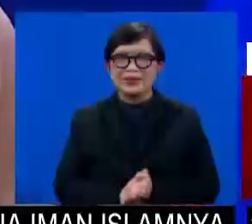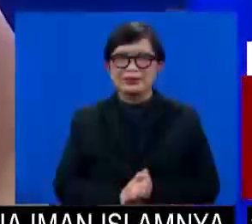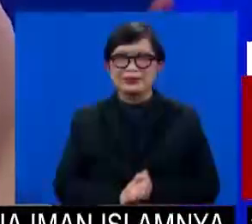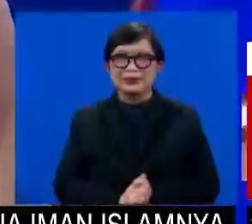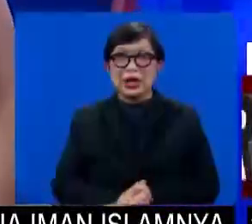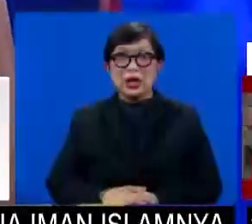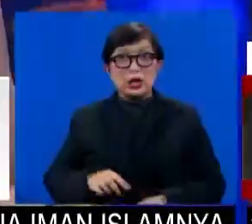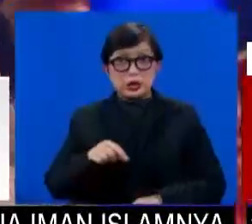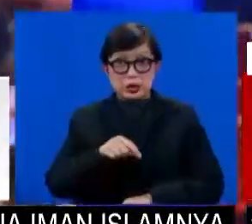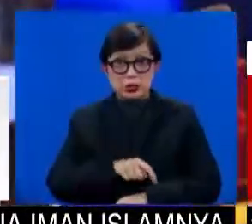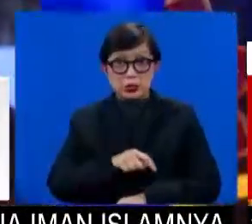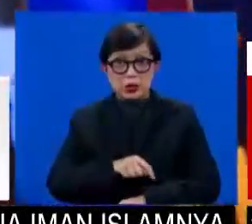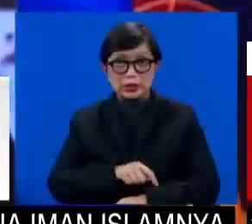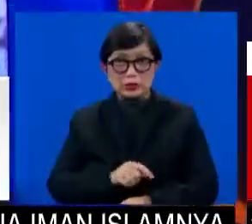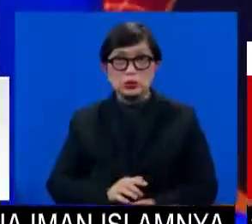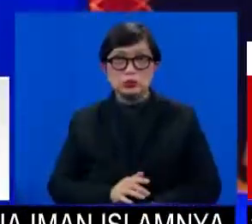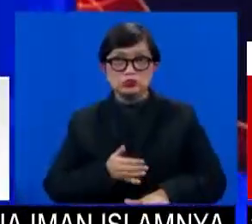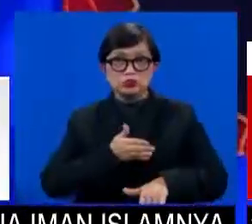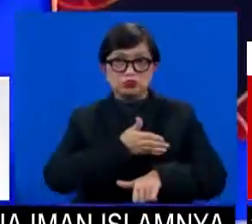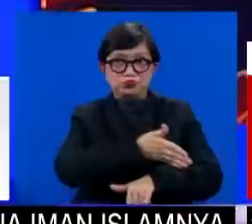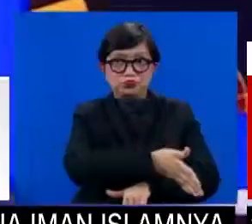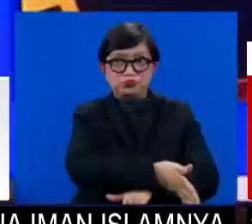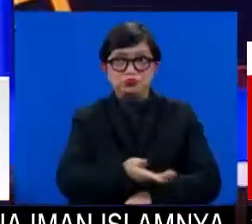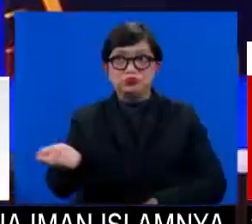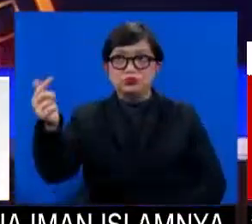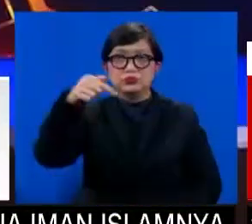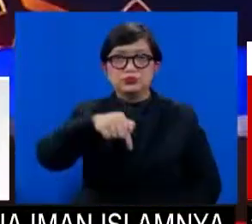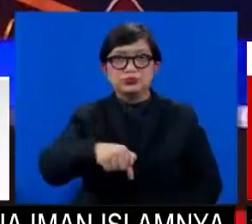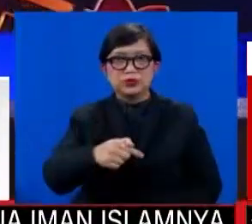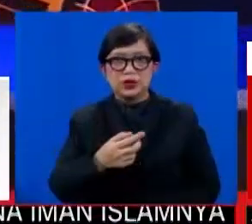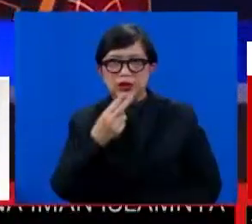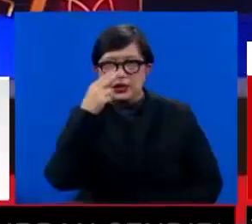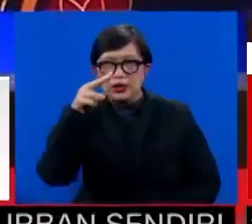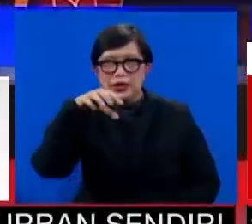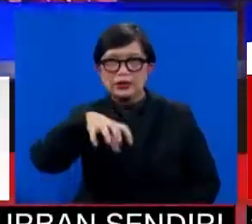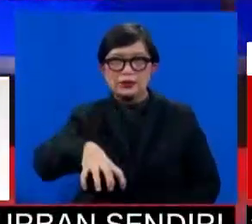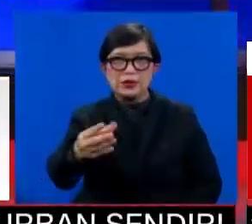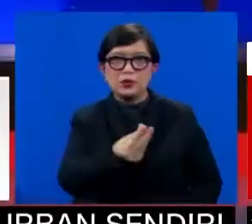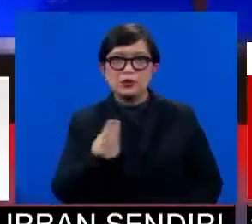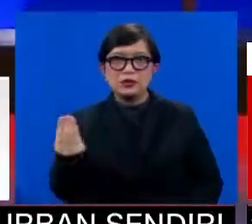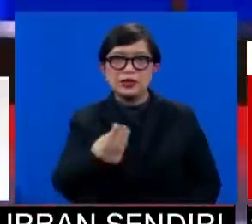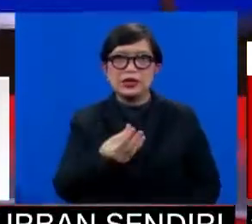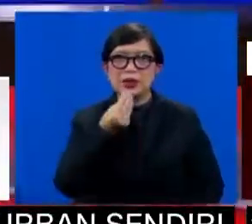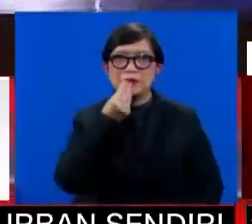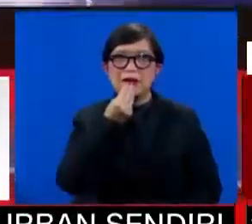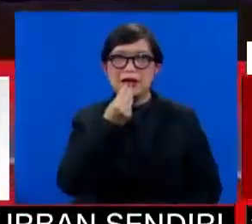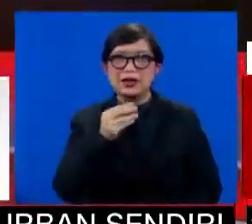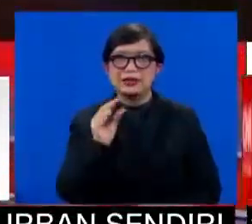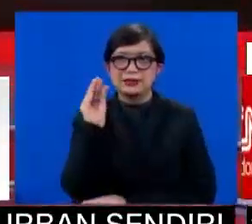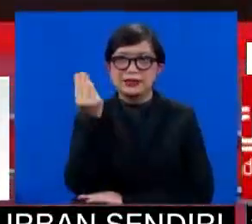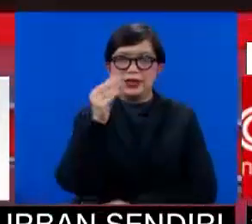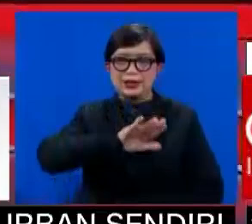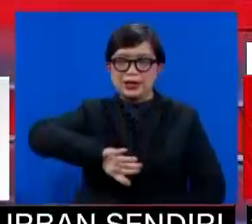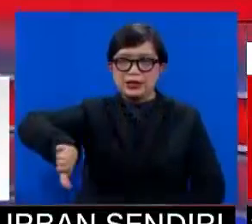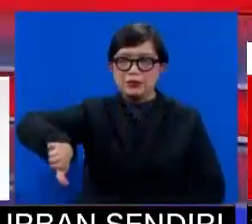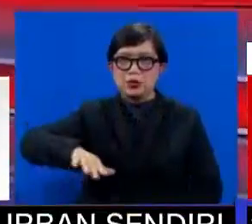Di momen Idul Adha kali ini kami akan mengajak Anda ke salah satu sentra kuliner daging kambing legendaris di bagian timur ibu kota. Tidak hanya menikmati